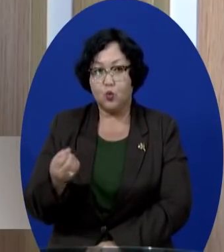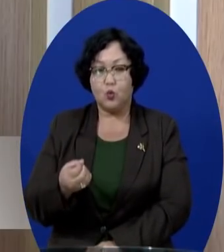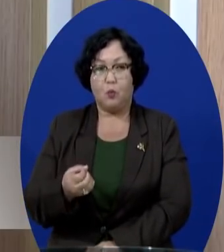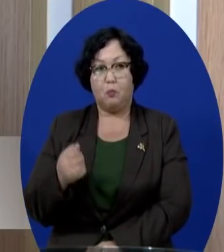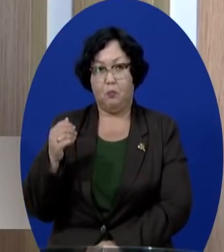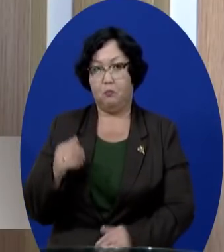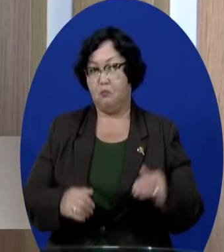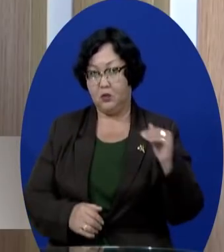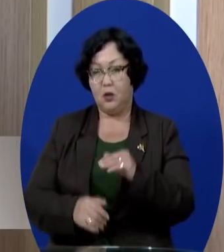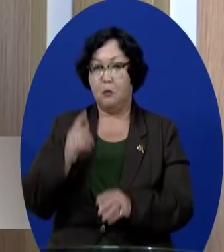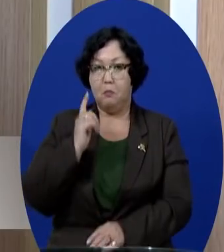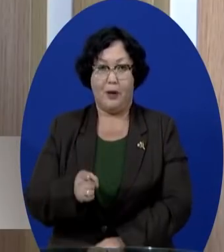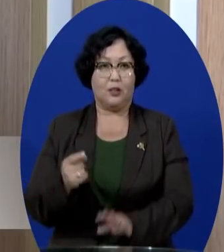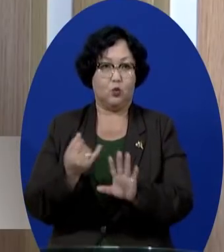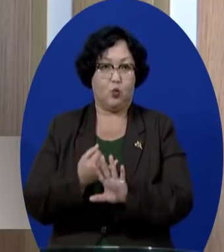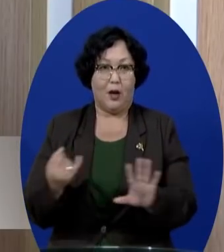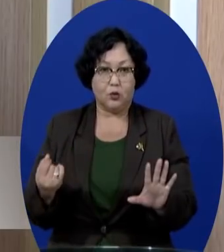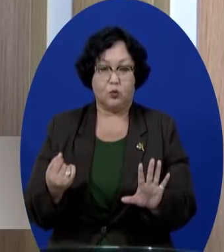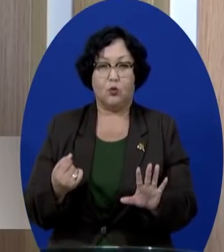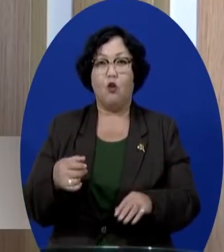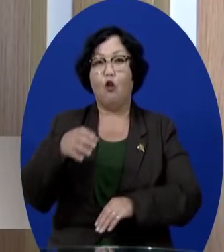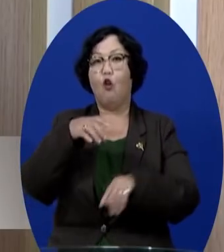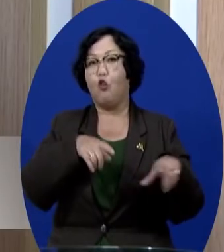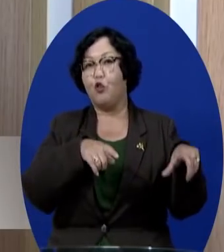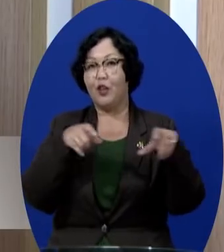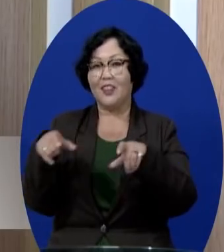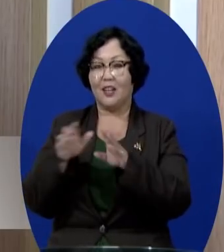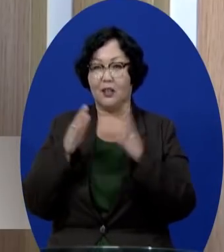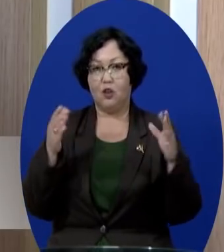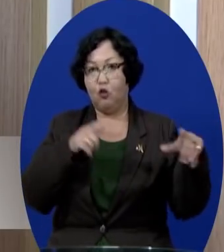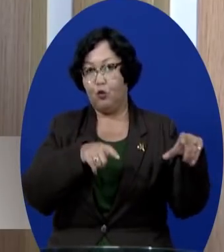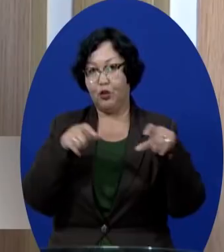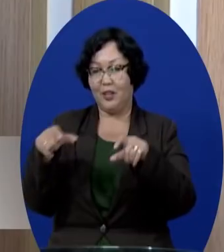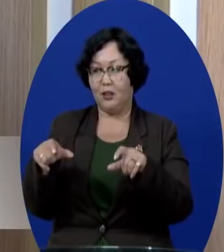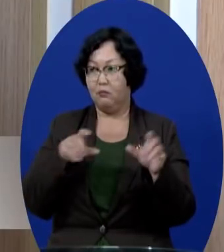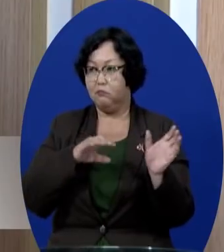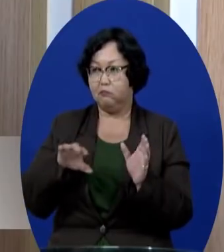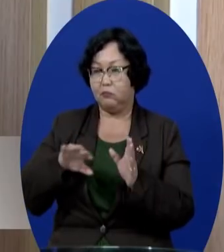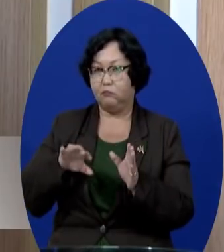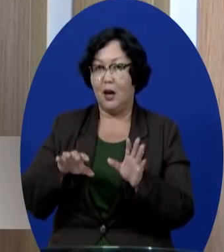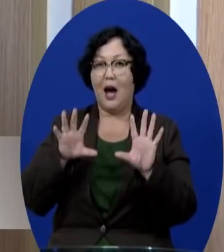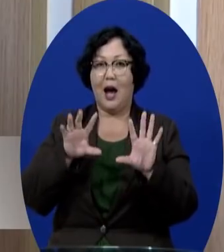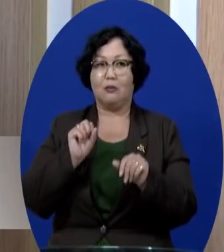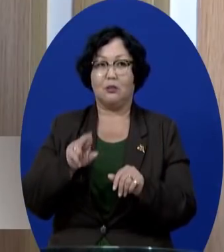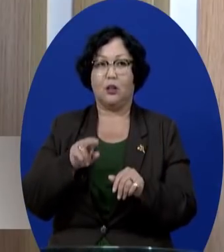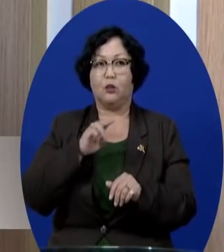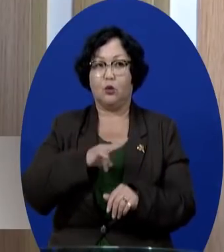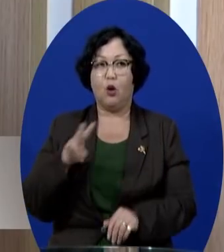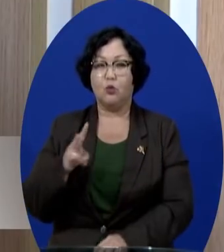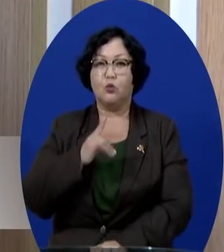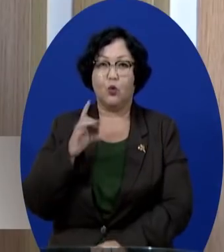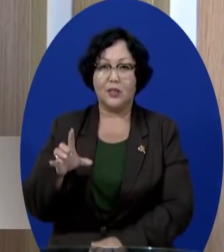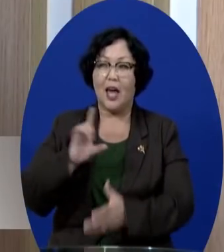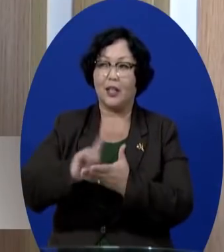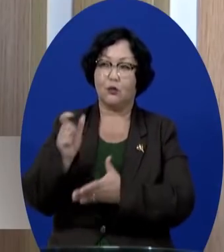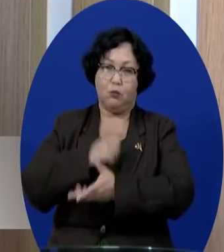за 1600 контейнер нэг машин дээр явж байгаа шүү дээ. Ингээд тооцоогоор бол нэг 10 орчим сая тонн нүрс нэмж юу экспортлох